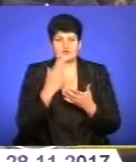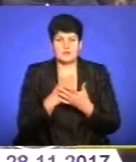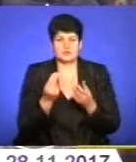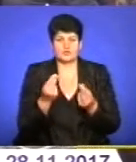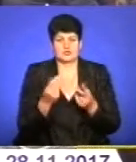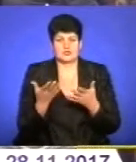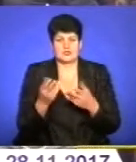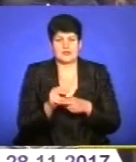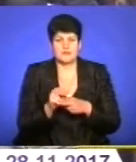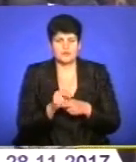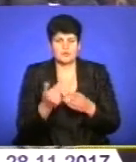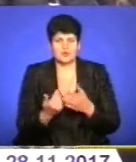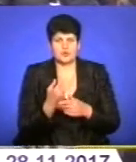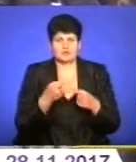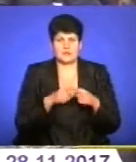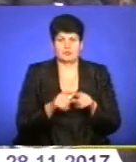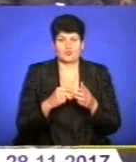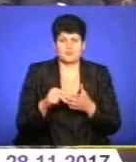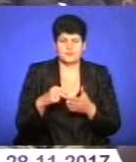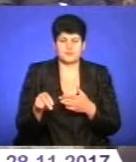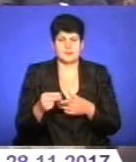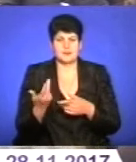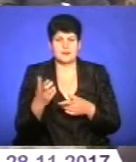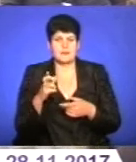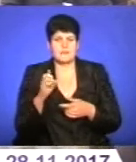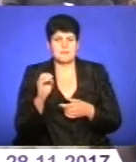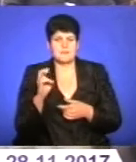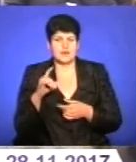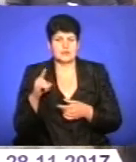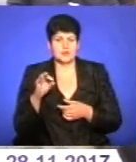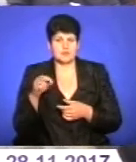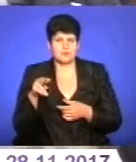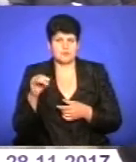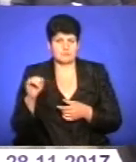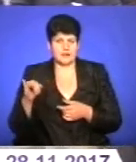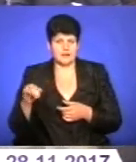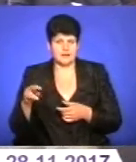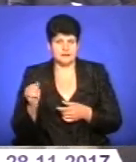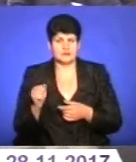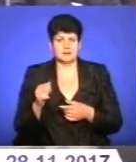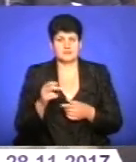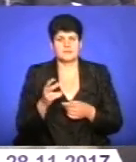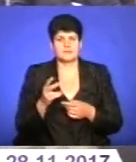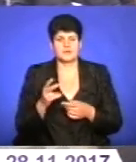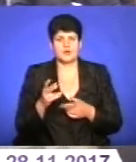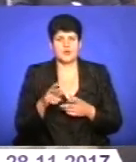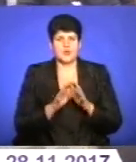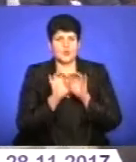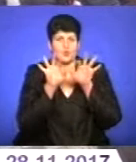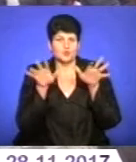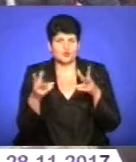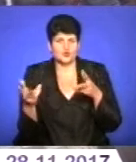ремонтувати, нову техніку обновляти, бензопили наші кущорізи,